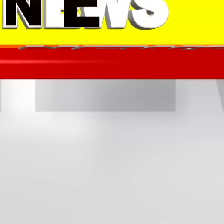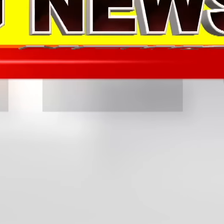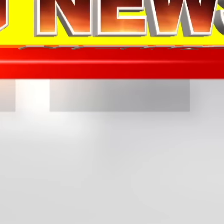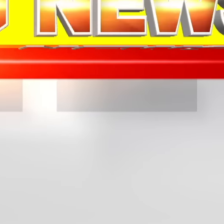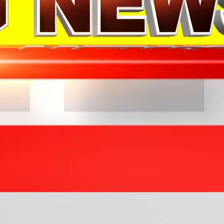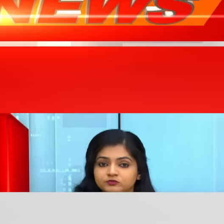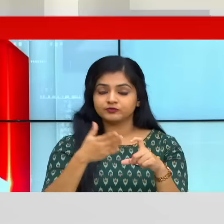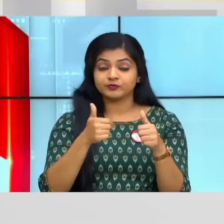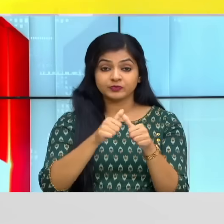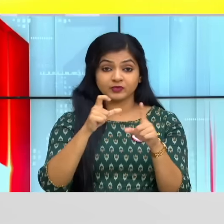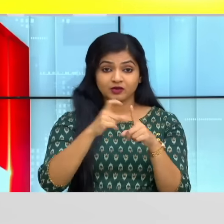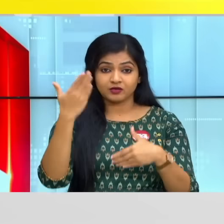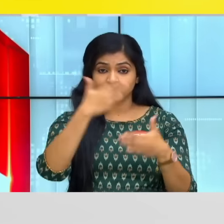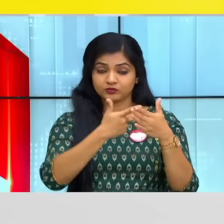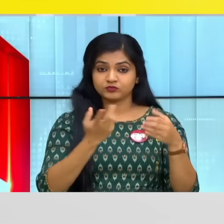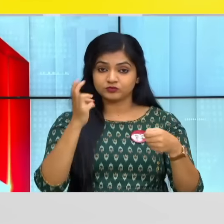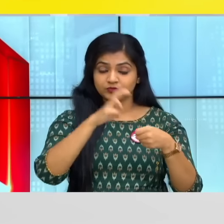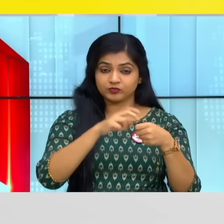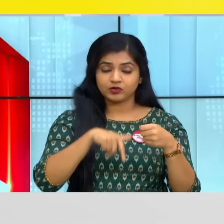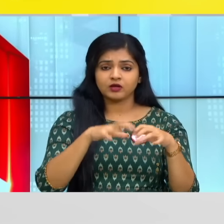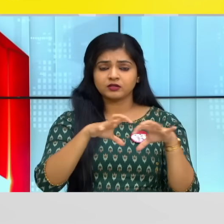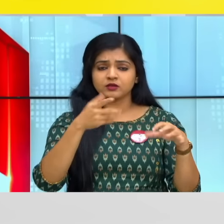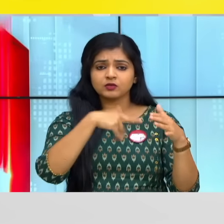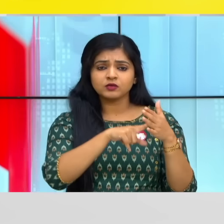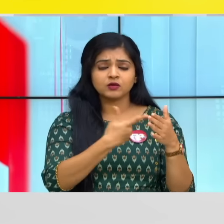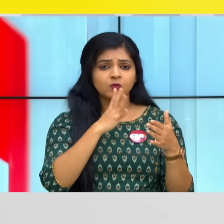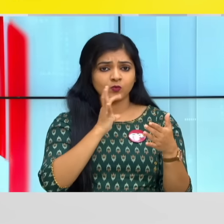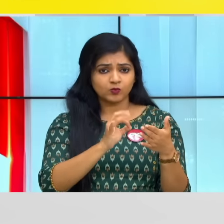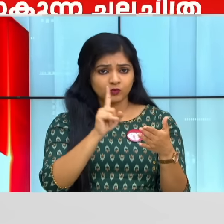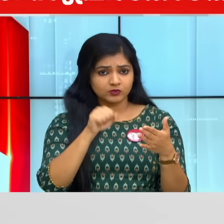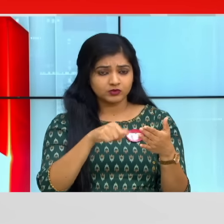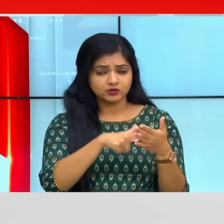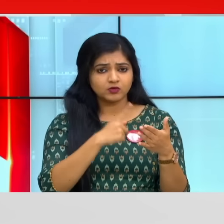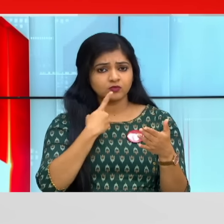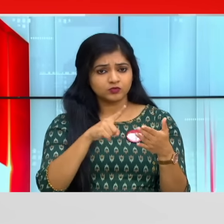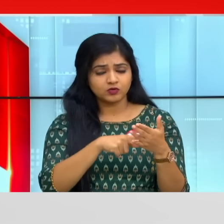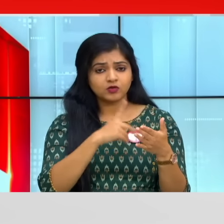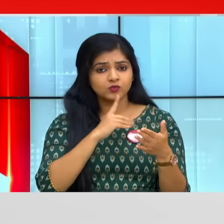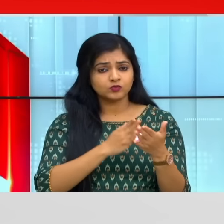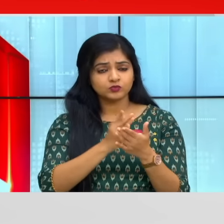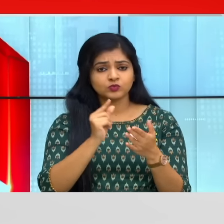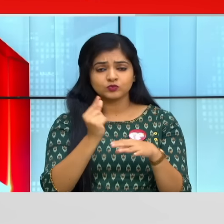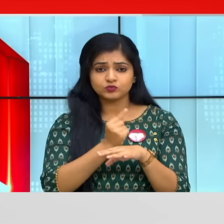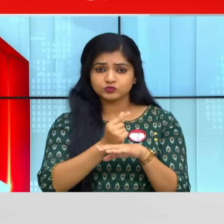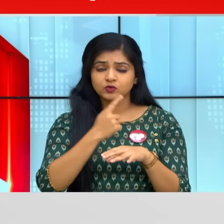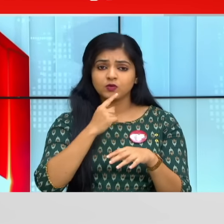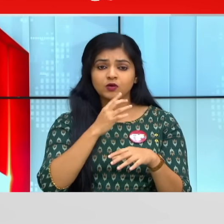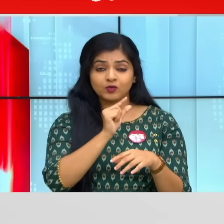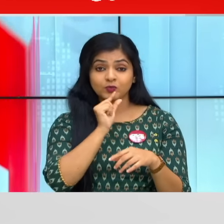പരസ്യത്തിന്റെ ഭാഗമാകുമ്പോൾ അഥവാ പ്രസ്താവന നടത്തുമ്പോൾ അത് ശരിയാണ് എന്ന് പരിശോധിച്ച് ഉറപ്പുവരുത്താൻ ഈ